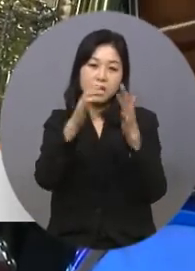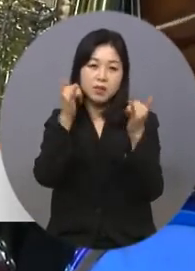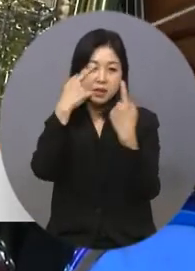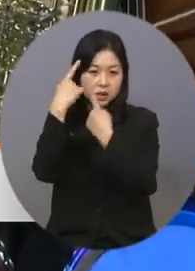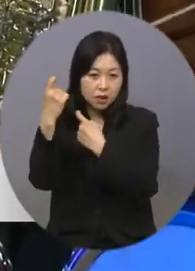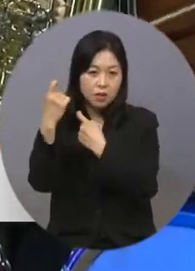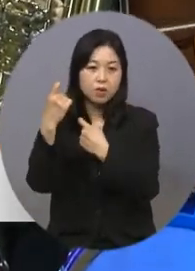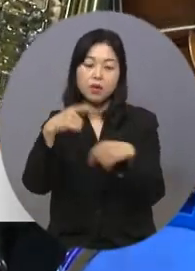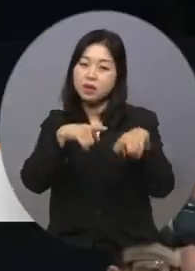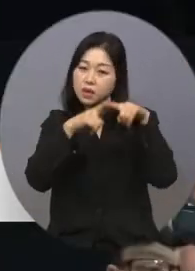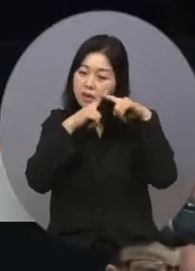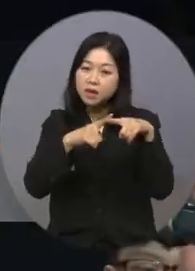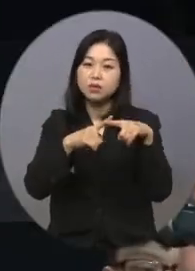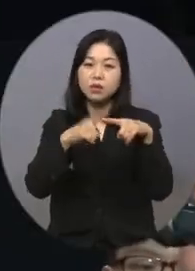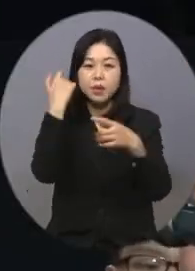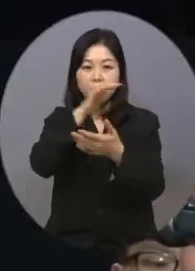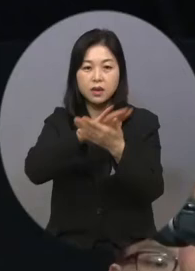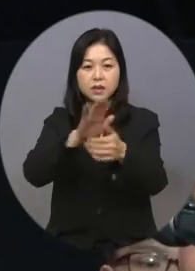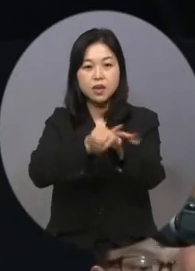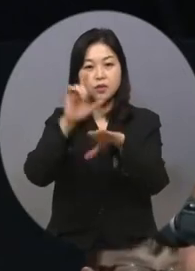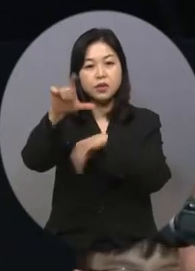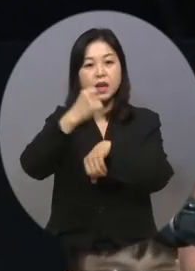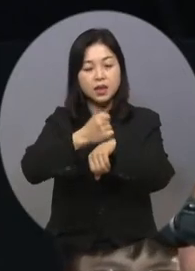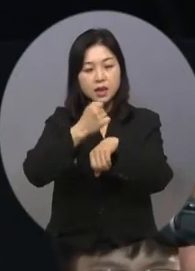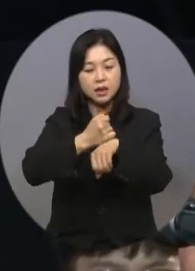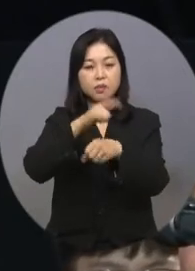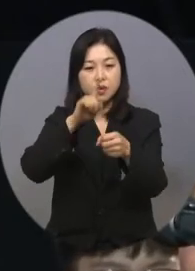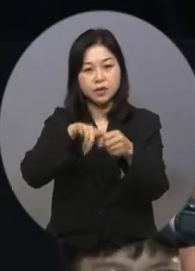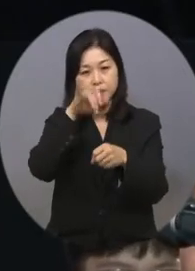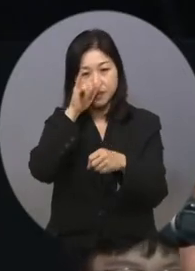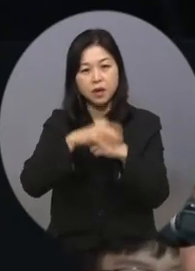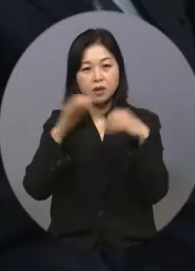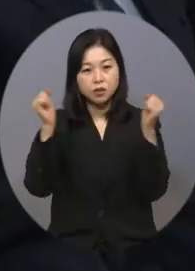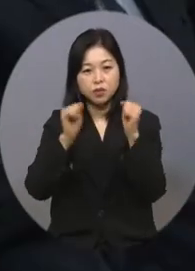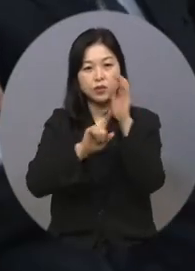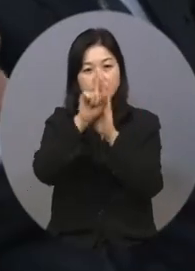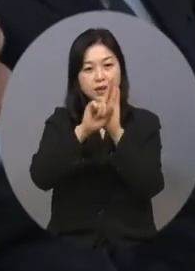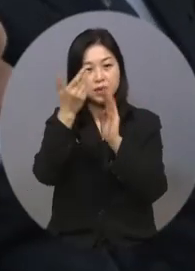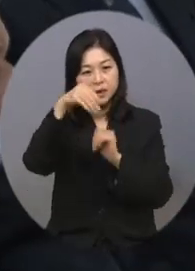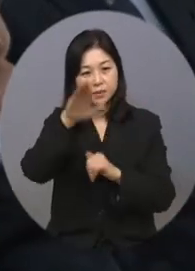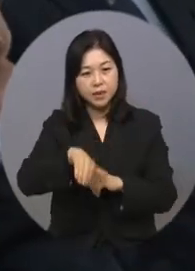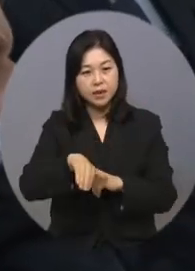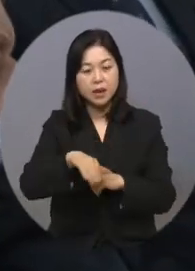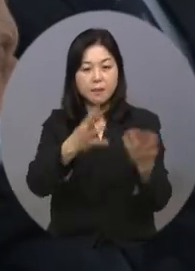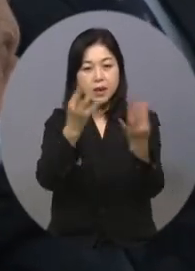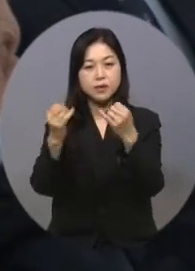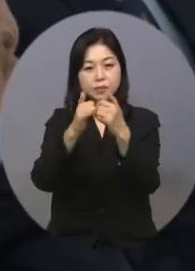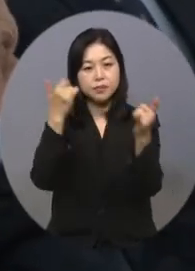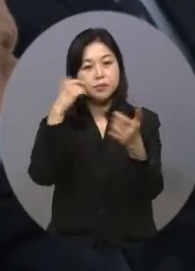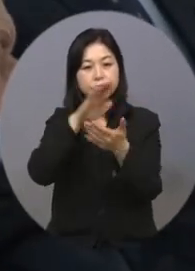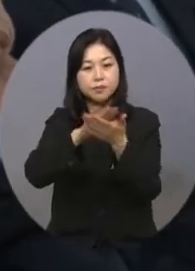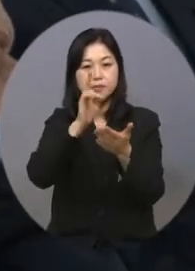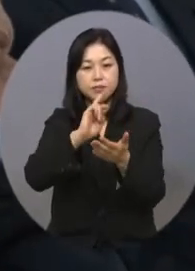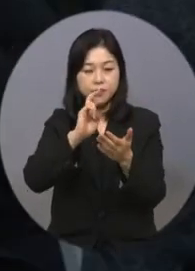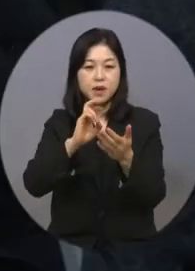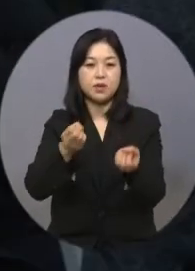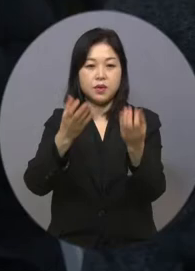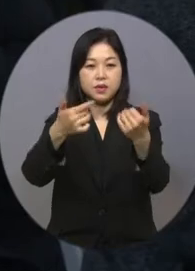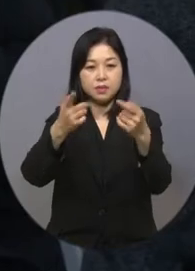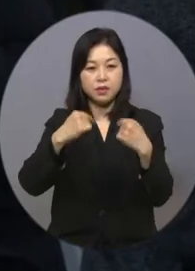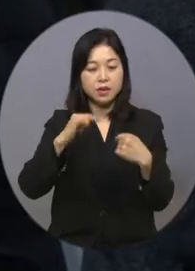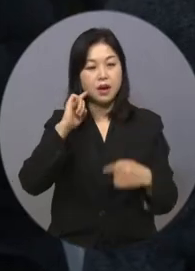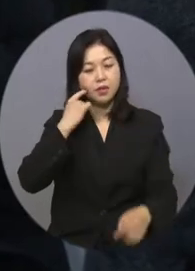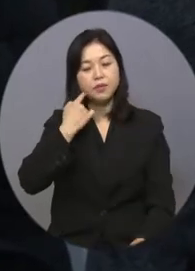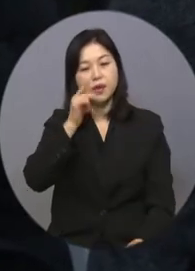전하기 위해 마련되었습니다. 추운 날씨에도 불구하고 사회 각계각층에서 평화음악회에 참석하여 아름다운 공연을